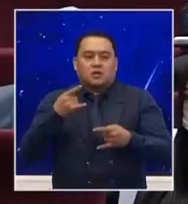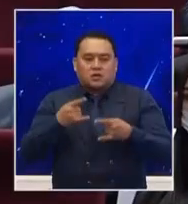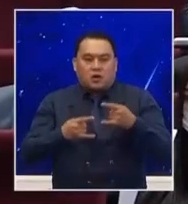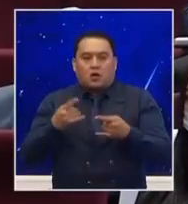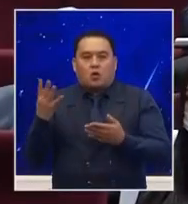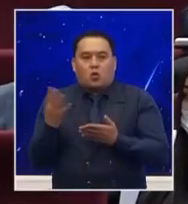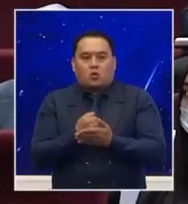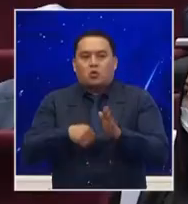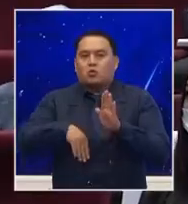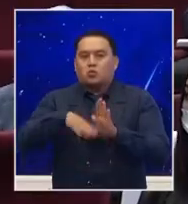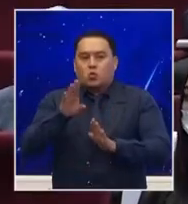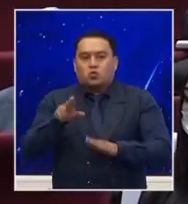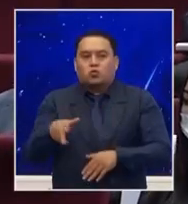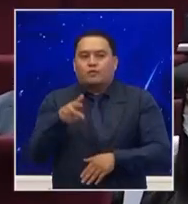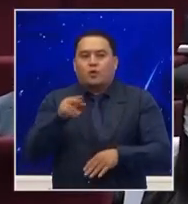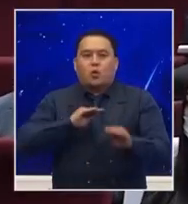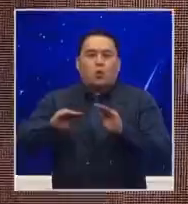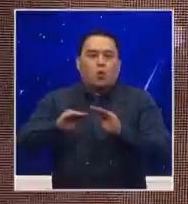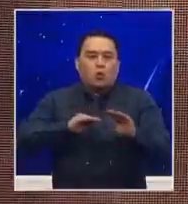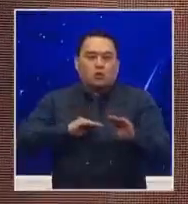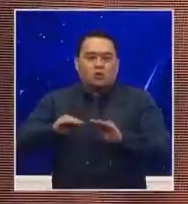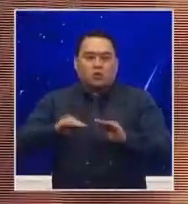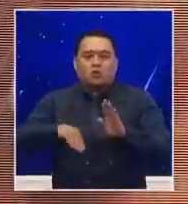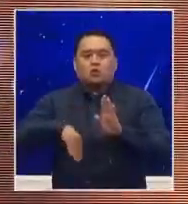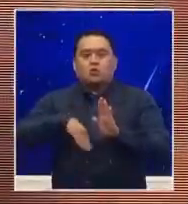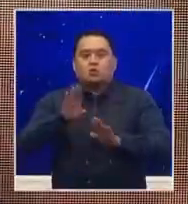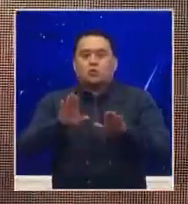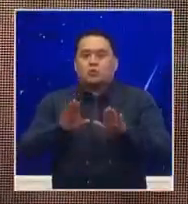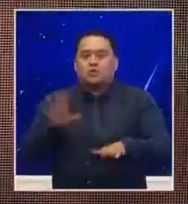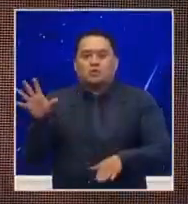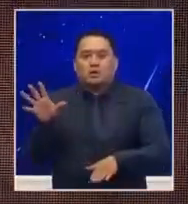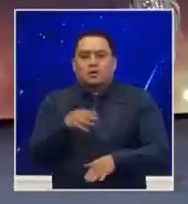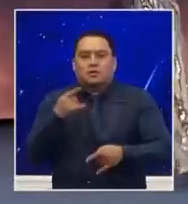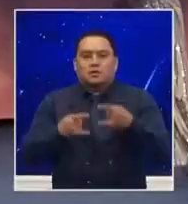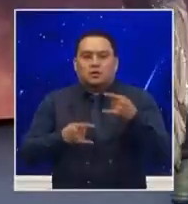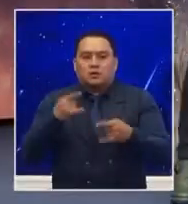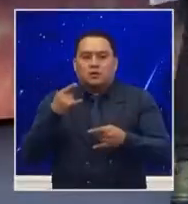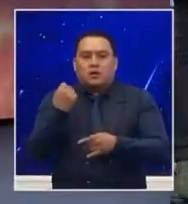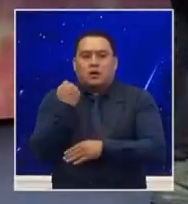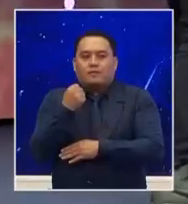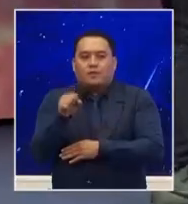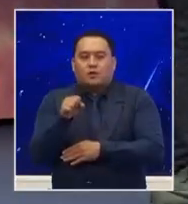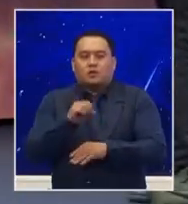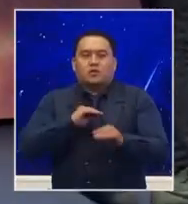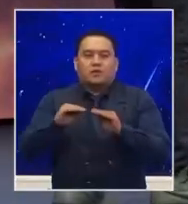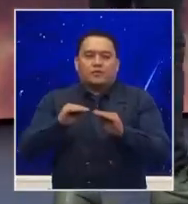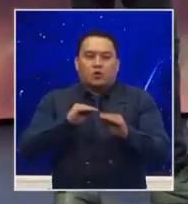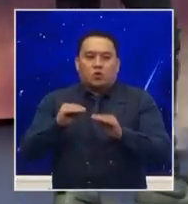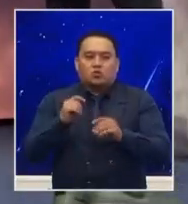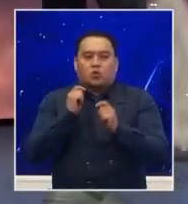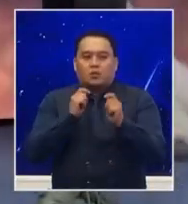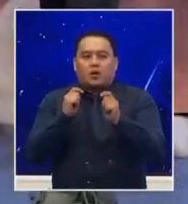олжалы. Үздік бейнеклип өңдеушісі аталымындағы жүлделі орынның барлығы телеарна инженері мен режиссерларының